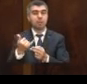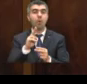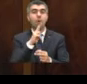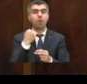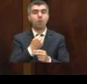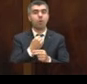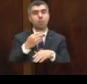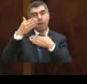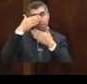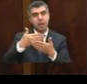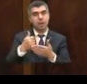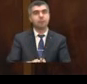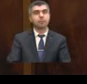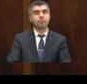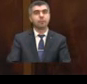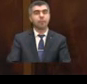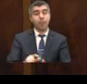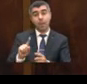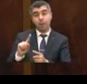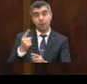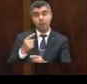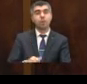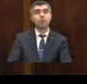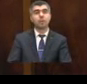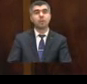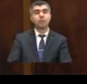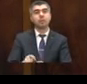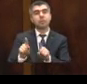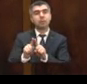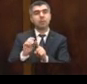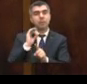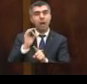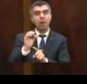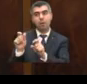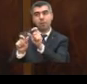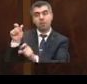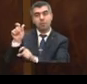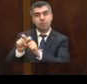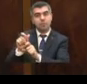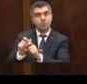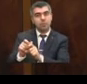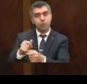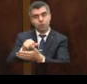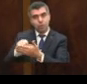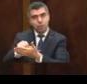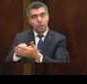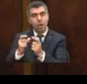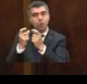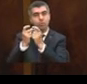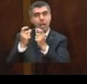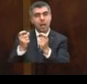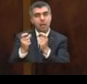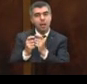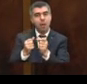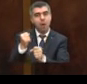المغربية وضعت أول أولوياتها حماية القدرة الشرائية للمواطن وإنقاذ المقاولة الوطنية والحفاظ على